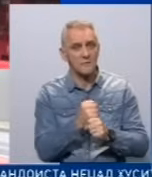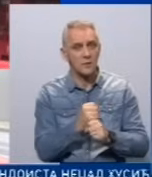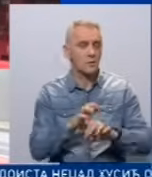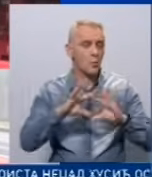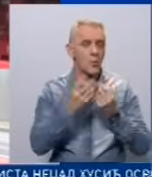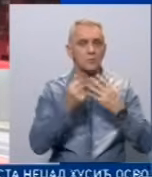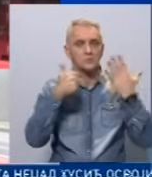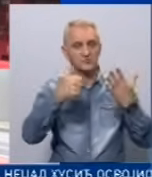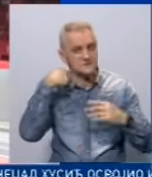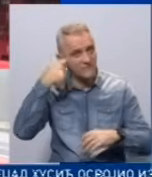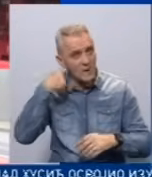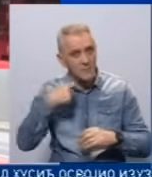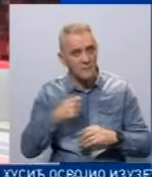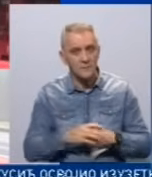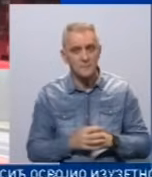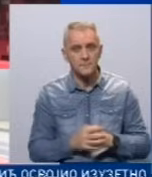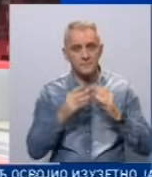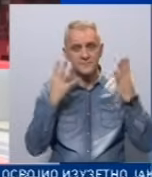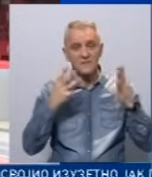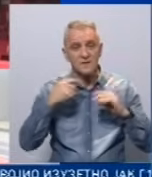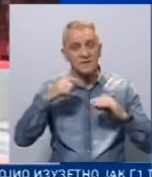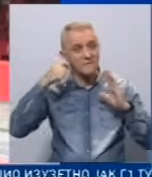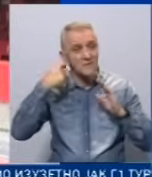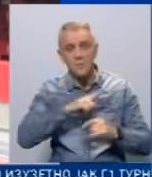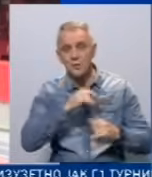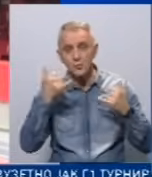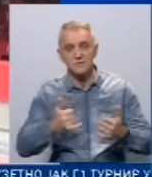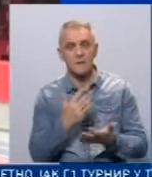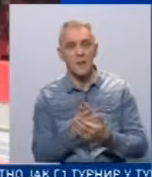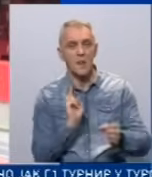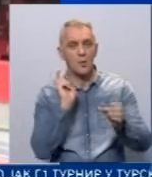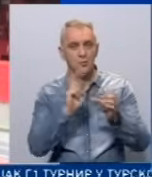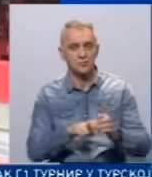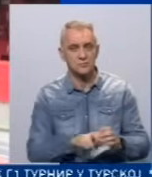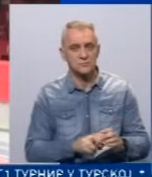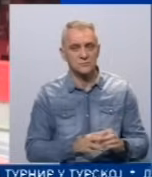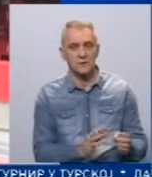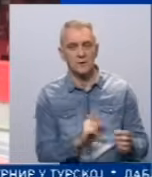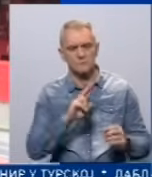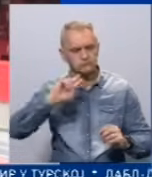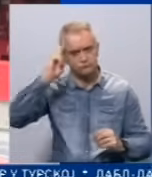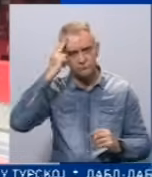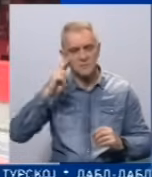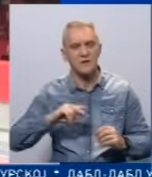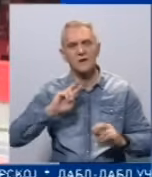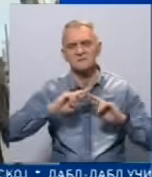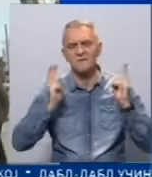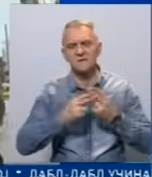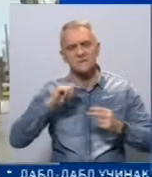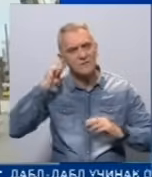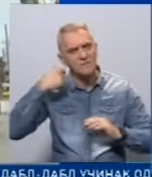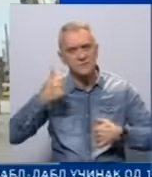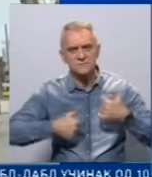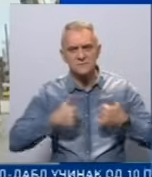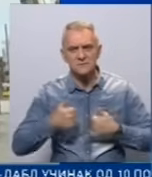ukupno 6, a 9 filmaša već su do sada bili učesnici jednog od najprestižnijih svjetskih filmskih festivala.